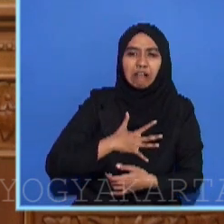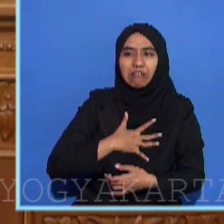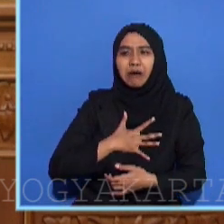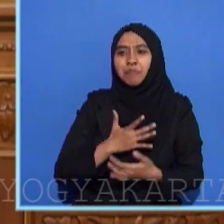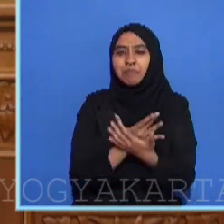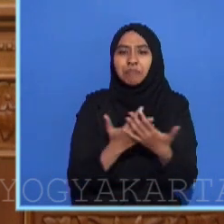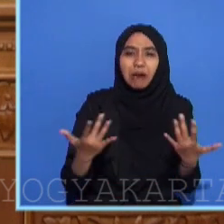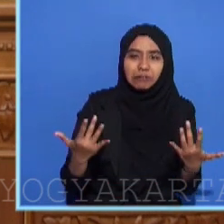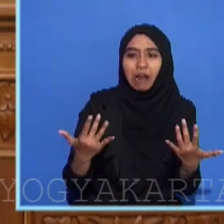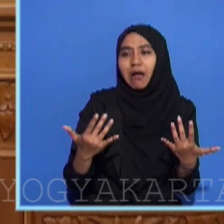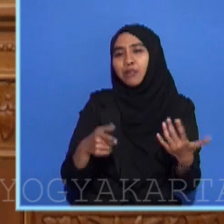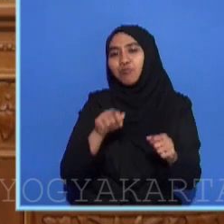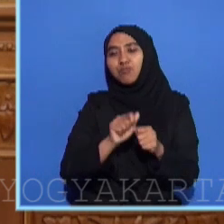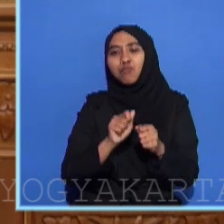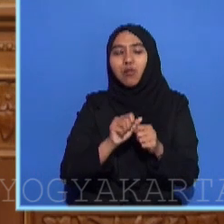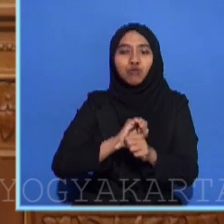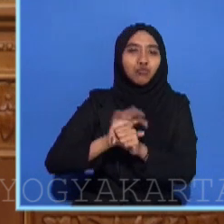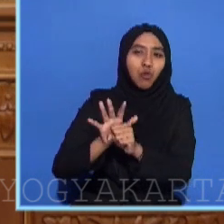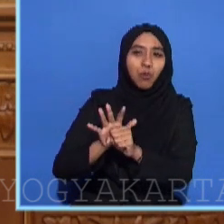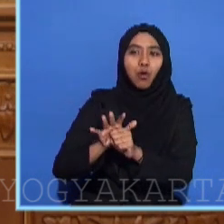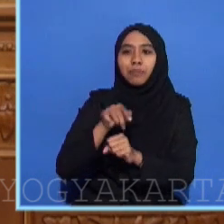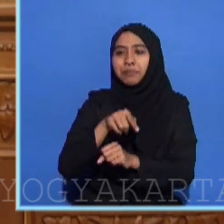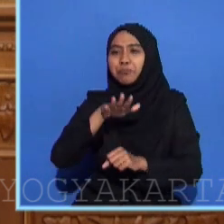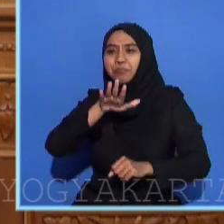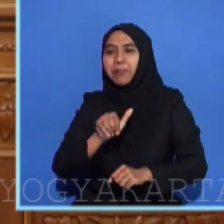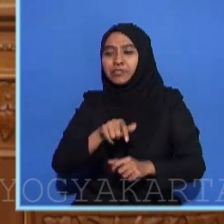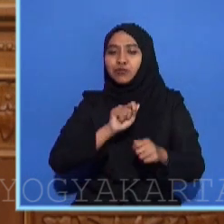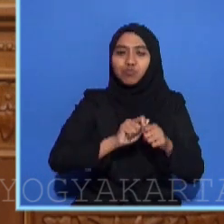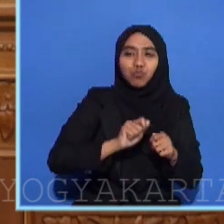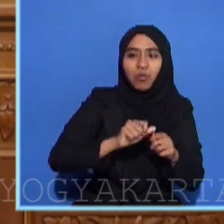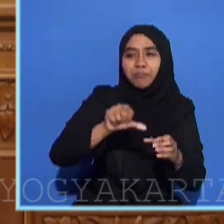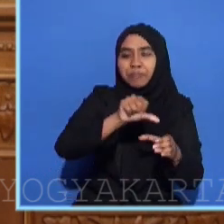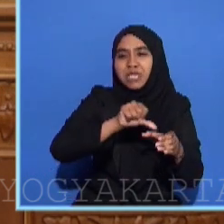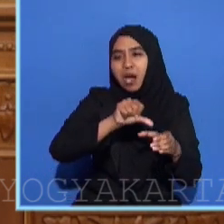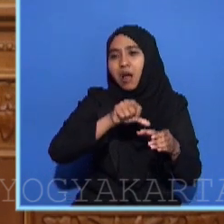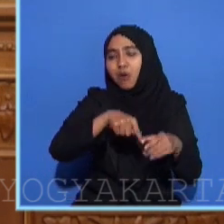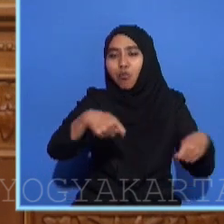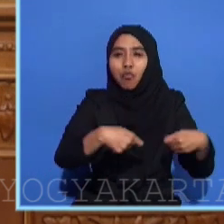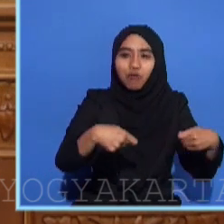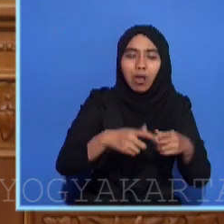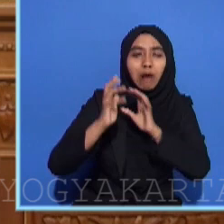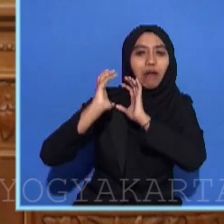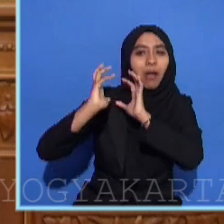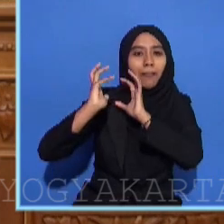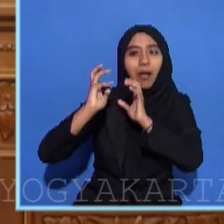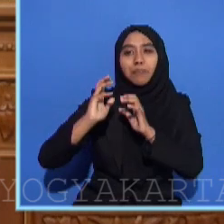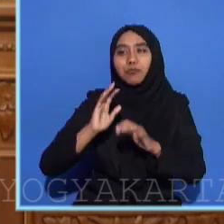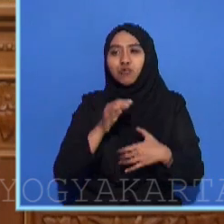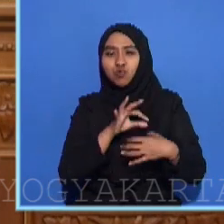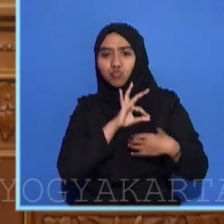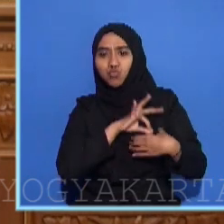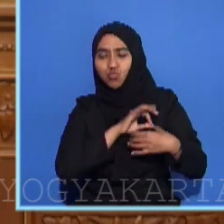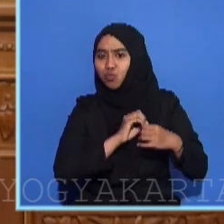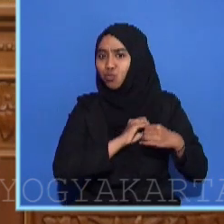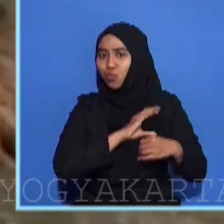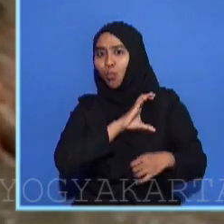Nanggulan Kulon Progo tumekini wekdal samangke tasih setya tuhu damel lisah klentik. Asilipun ugi mikolohi saengga saged dados sumbering